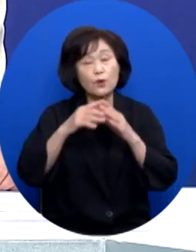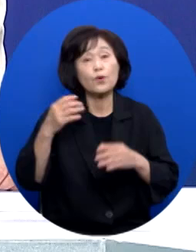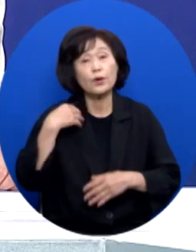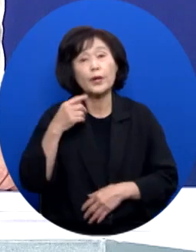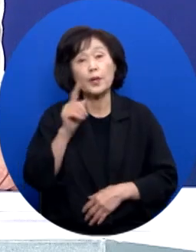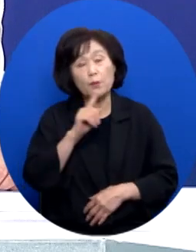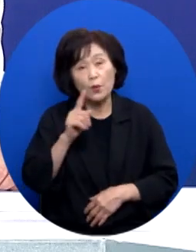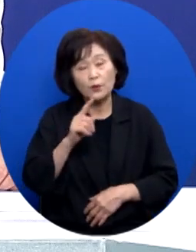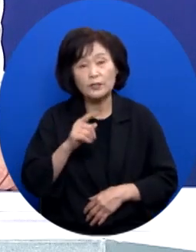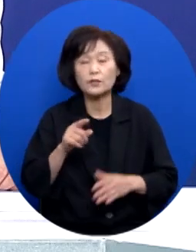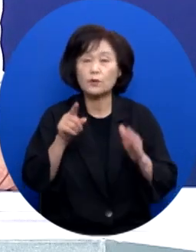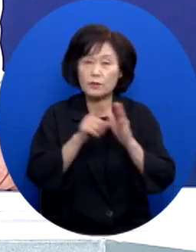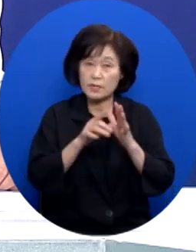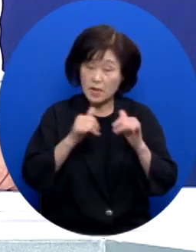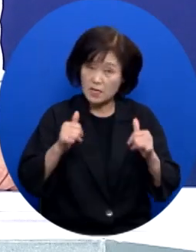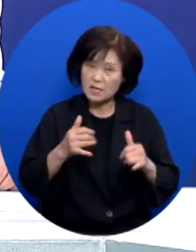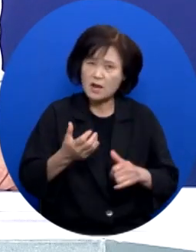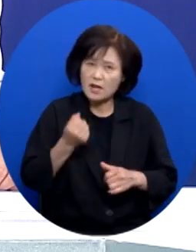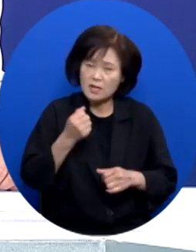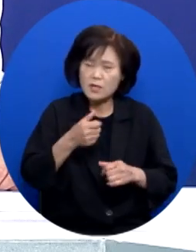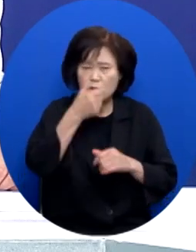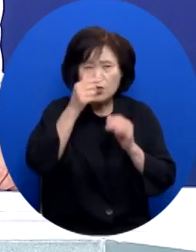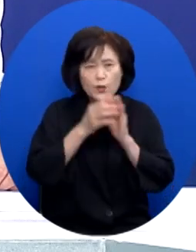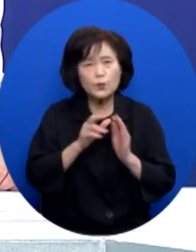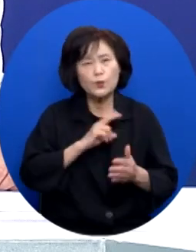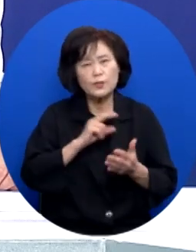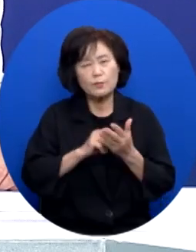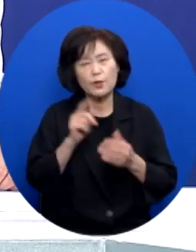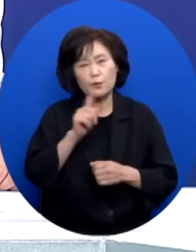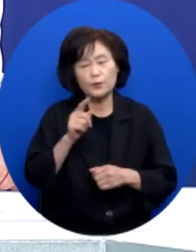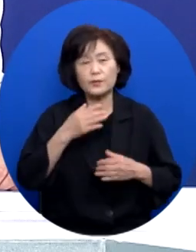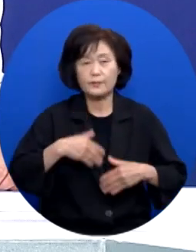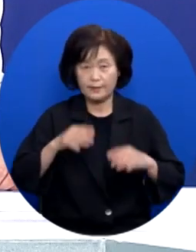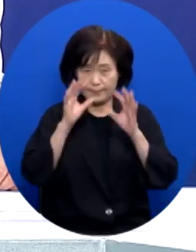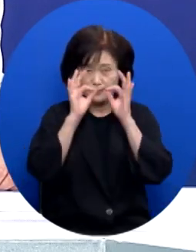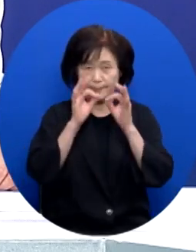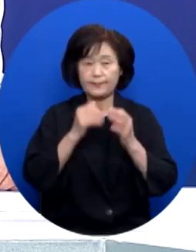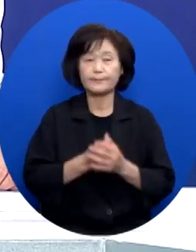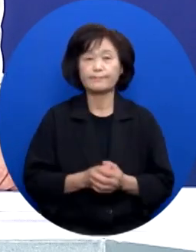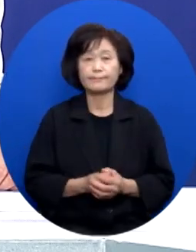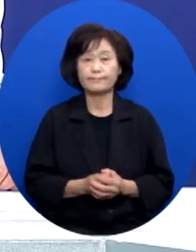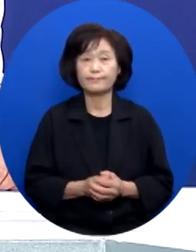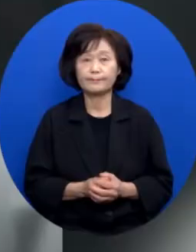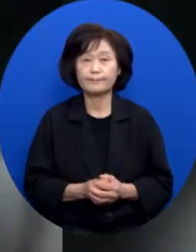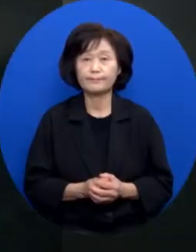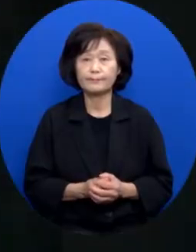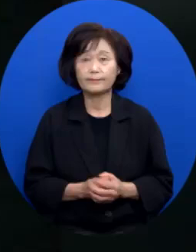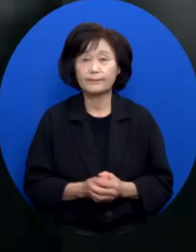신앙인들이 가져야 할 기도 제목은 무엇일지 살펴봅니다 박주성 기자입니다